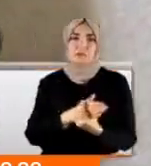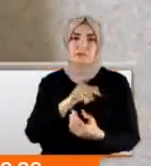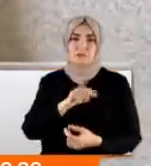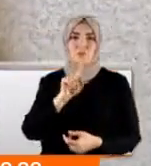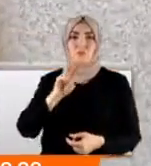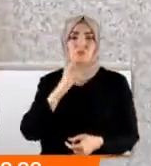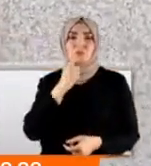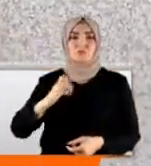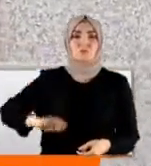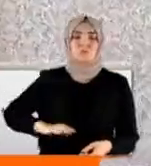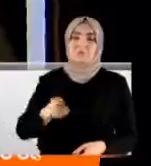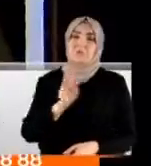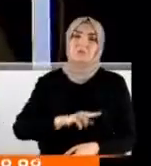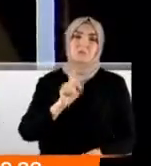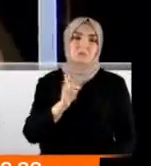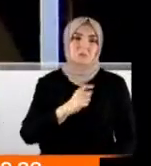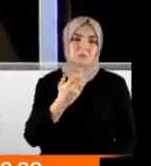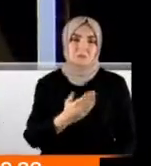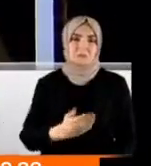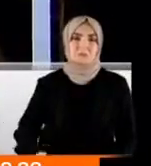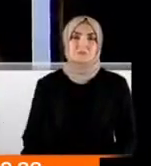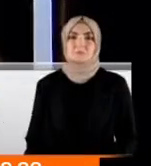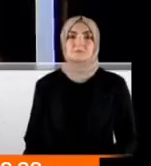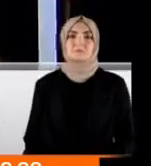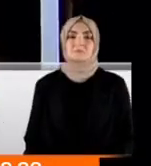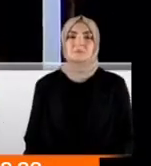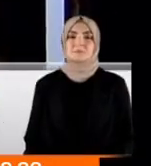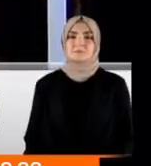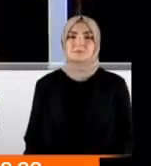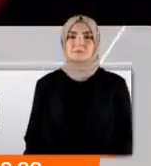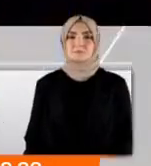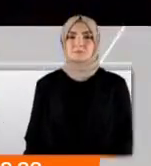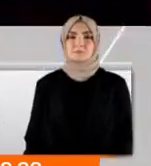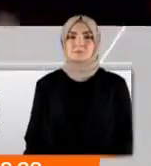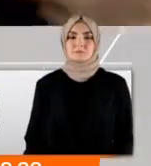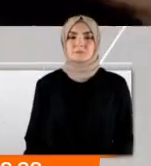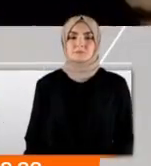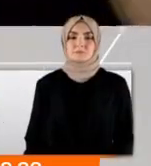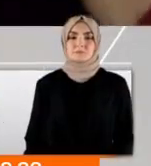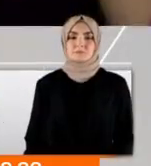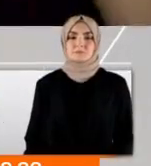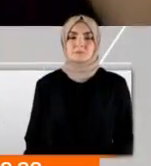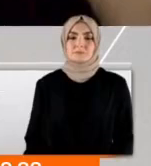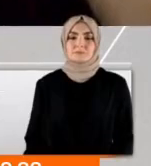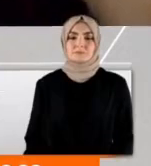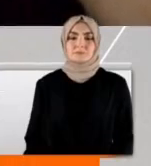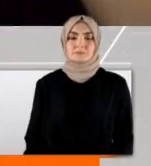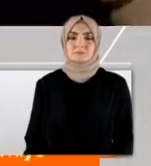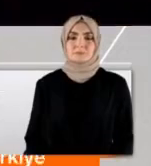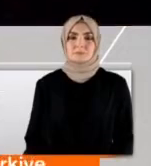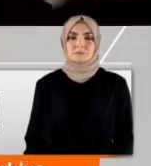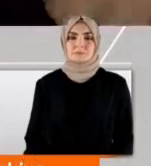çocuk hayatını kaybetmişti. Kaçarken büyük bir ihtimal o da bıçak darbesi almış. Oğlanın ağzı burnu al kanlar